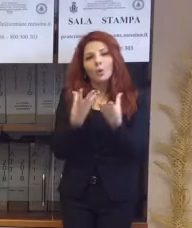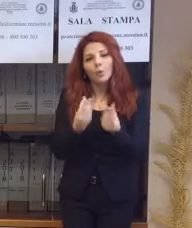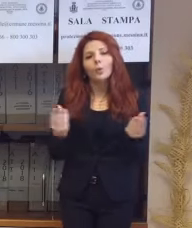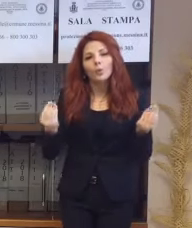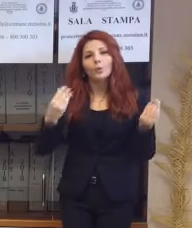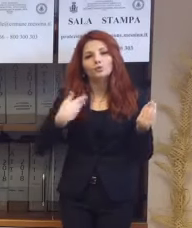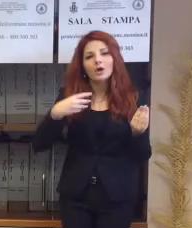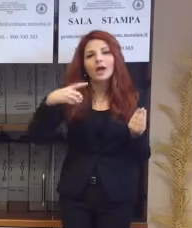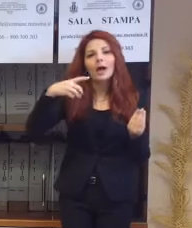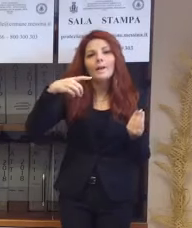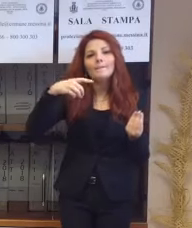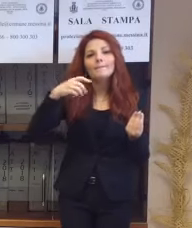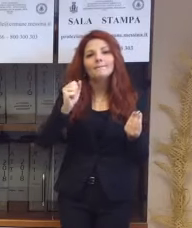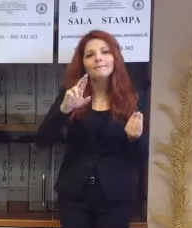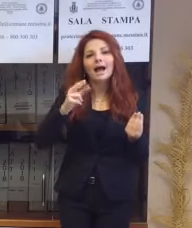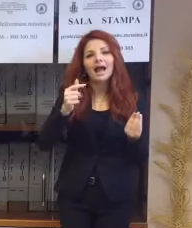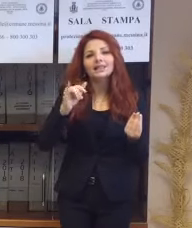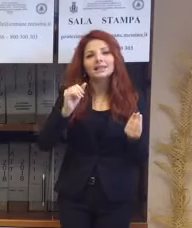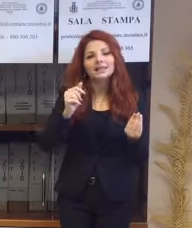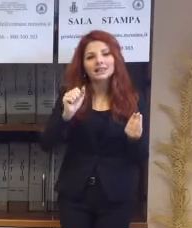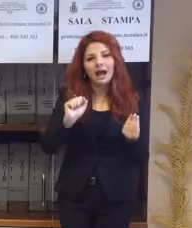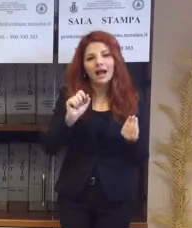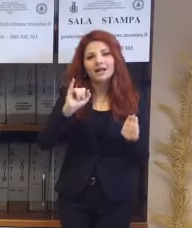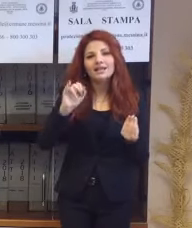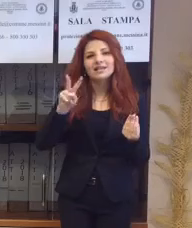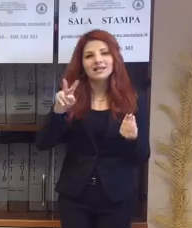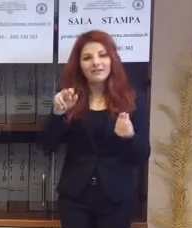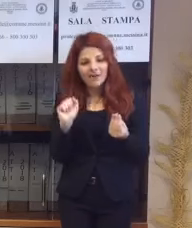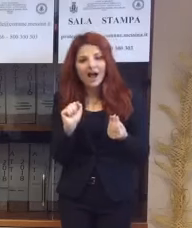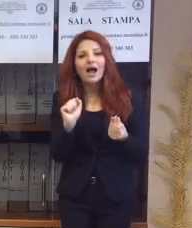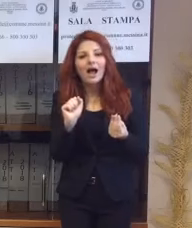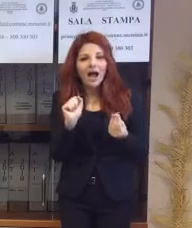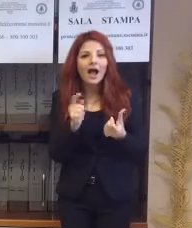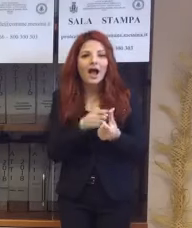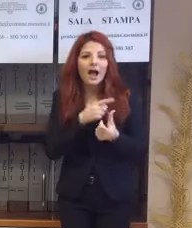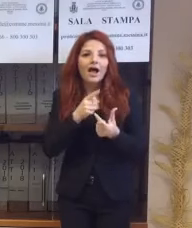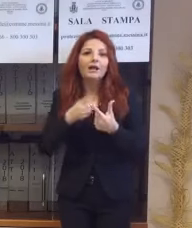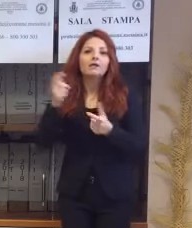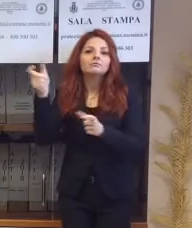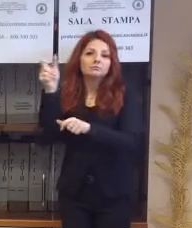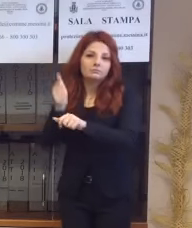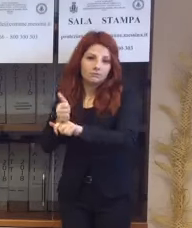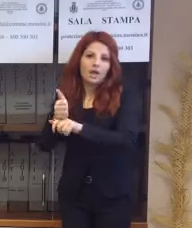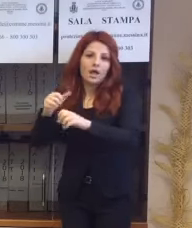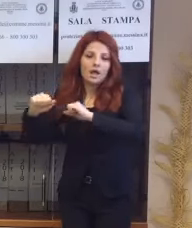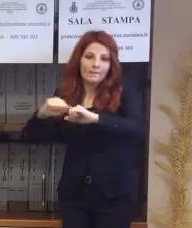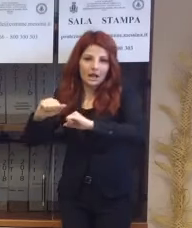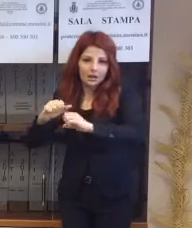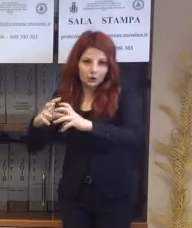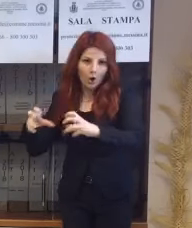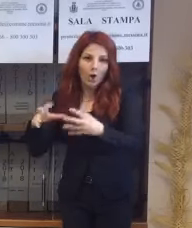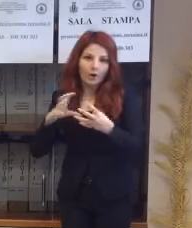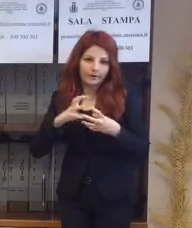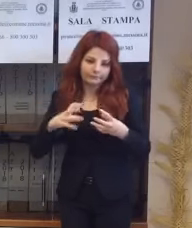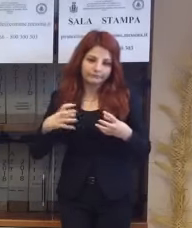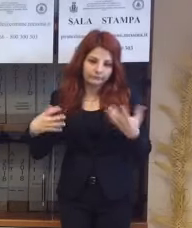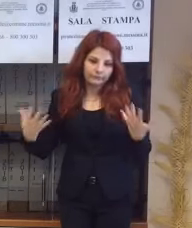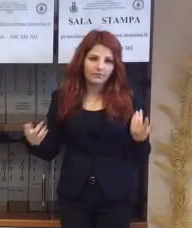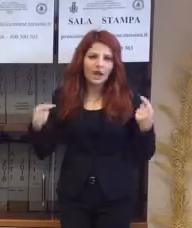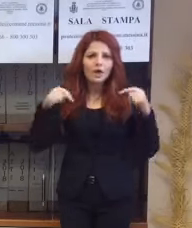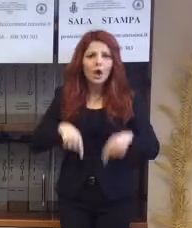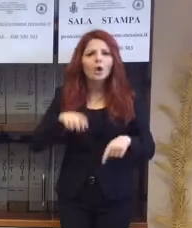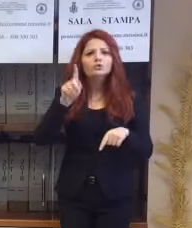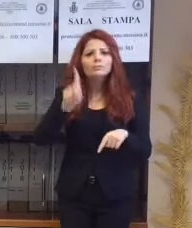una delle prime anomalie che oggi abbiamo segnalato, devo anche ringraziare alcuni giornalisti che oggi